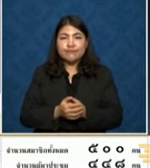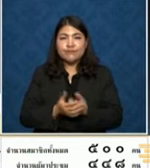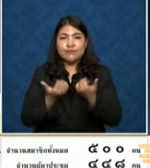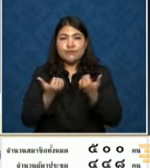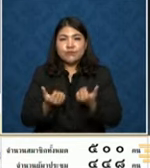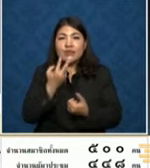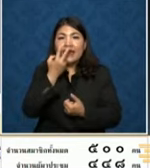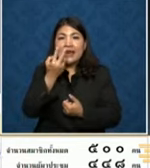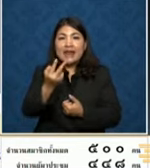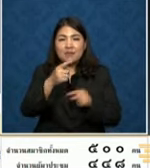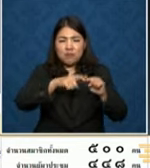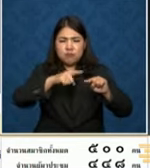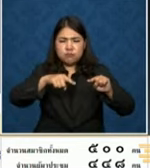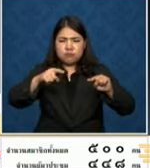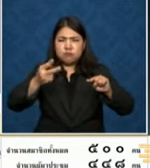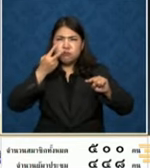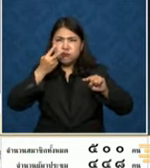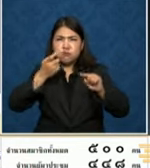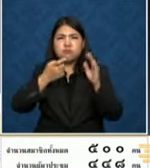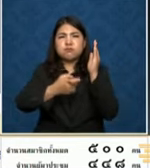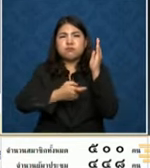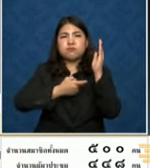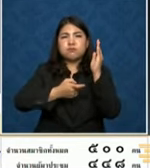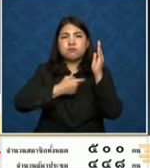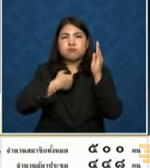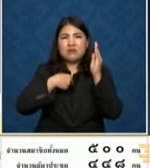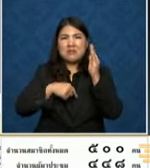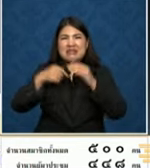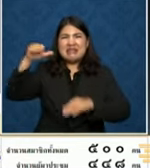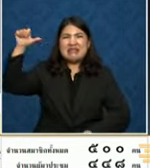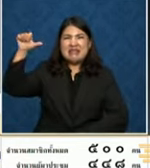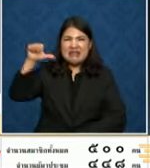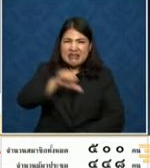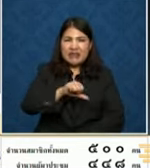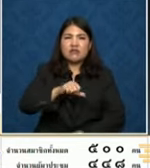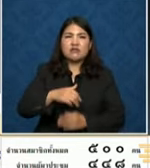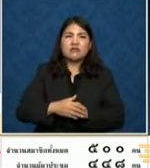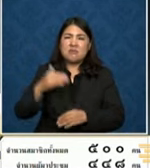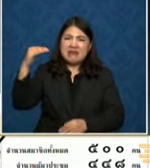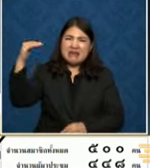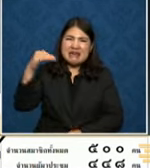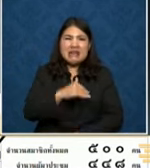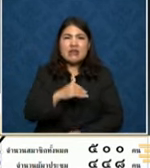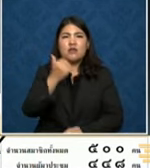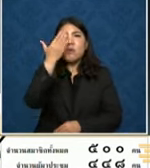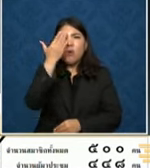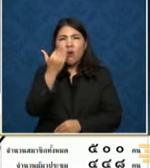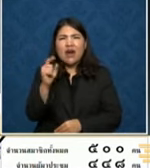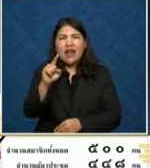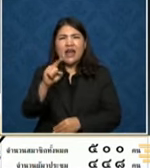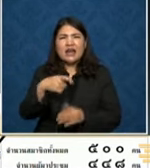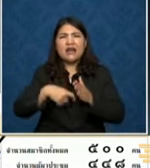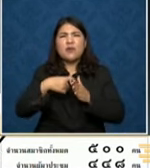ราเห็นตัวกราฟไหมครับว่าราคายางมันดิ่งลงเหวมันด้วยเหตุและผลอะไรล่ะ